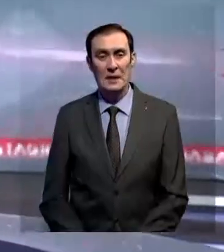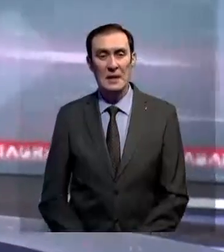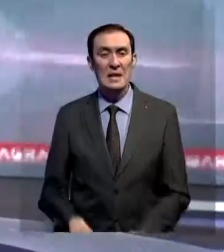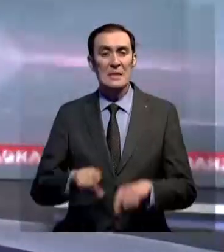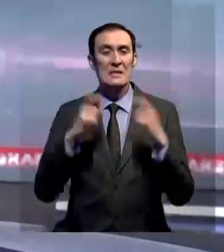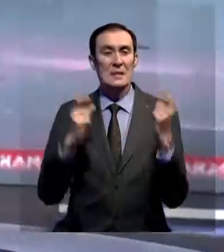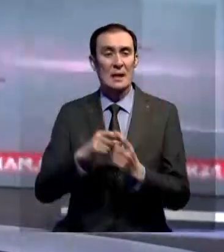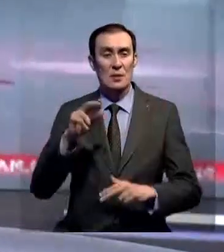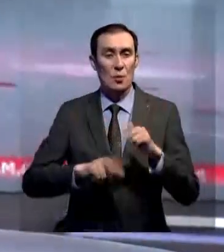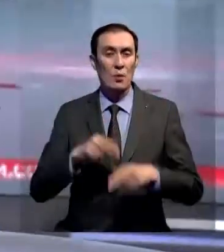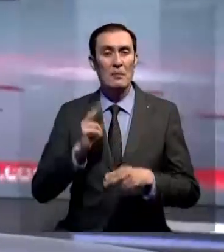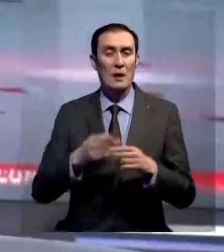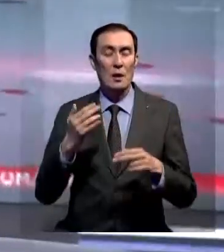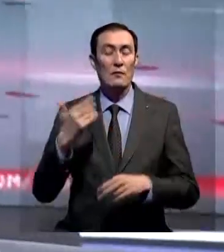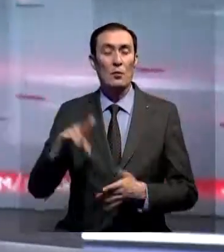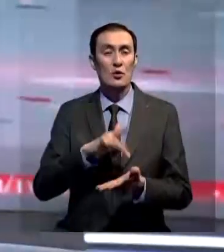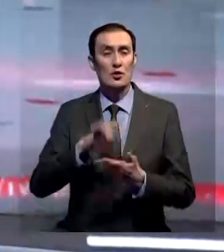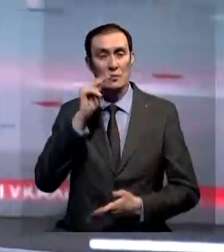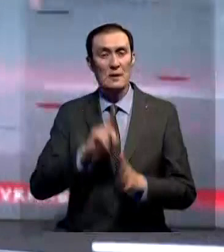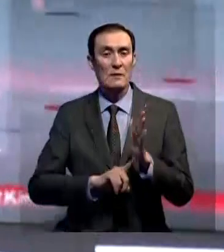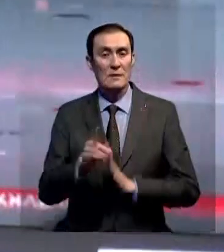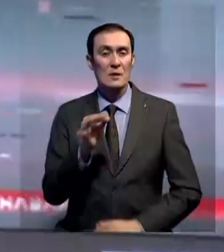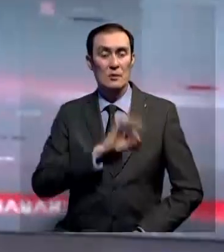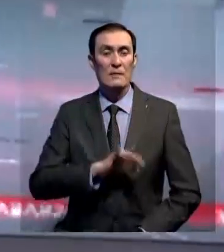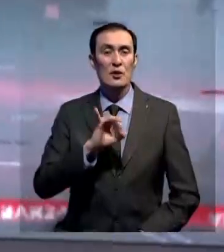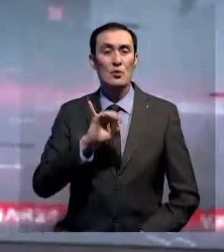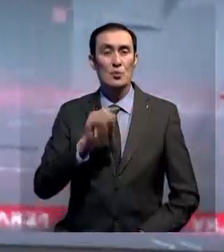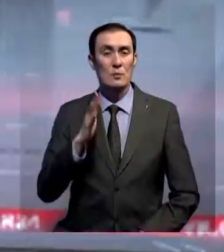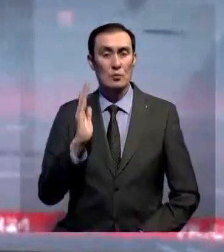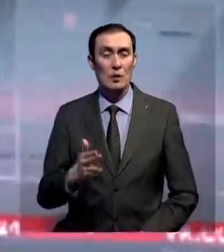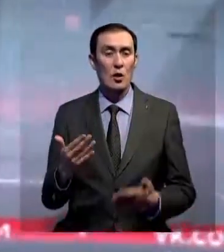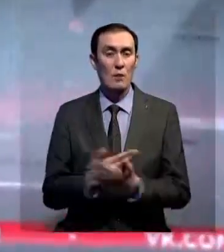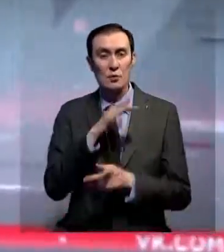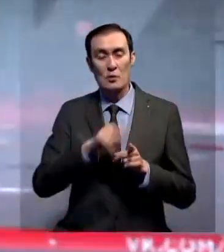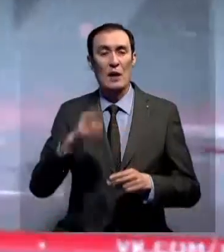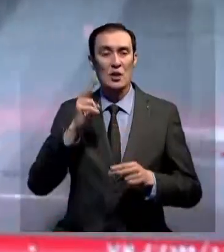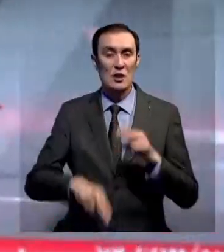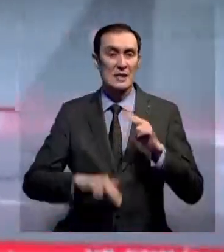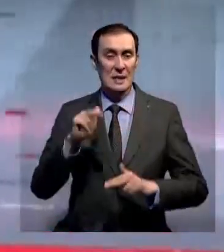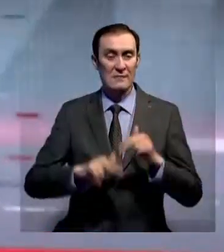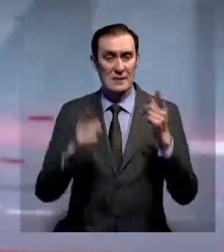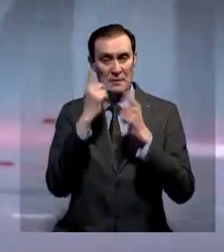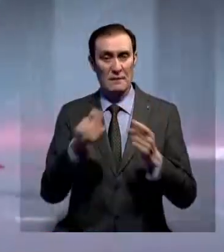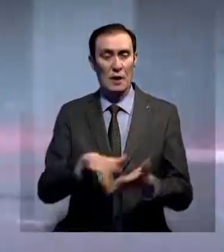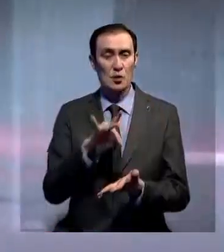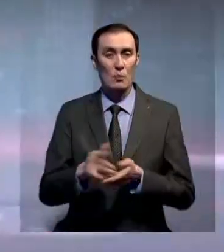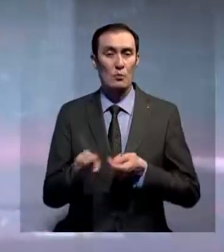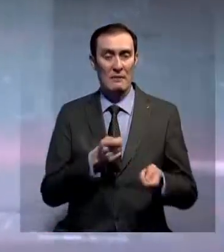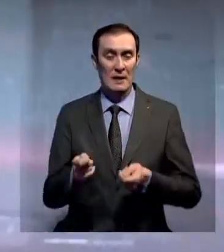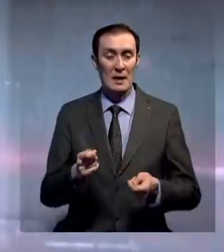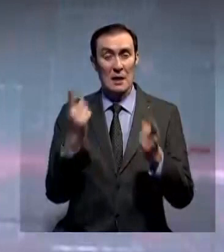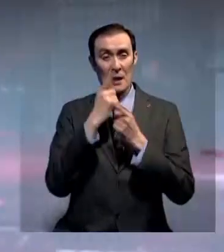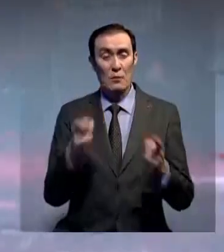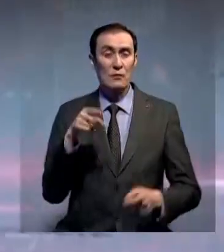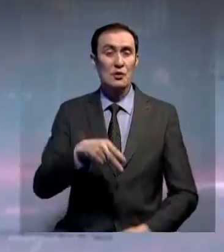Стадион «Долгострой Металлург» в Шымкенте введут в эксплуатацию в июне. О новых сроках окончания строительства сообщили в городском управлении.